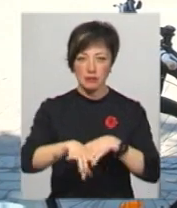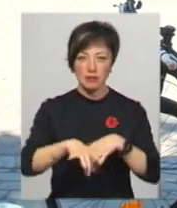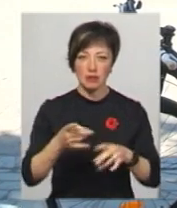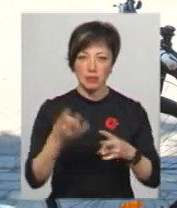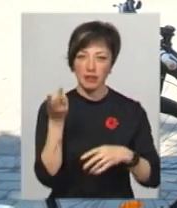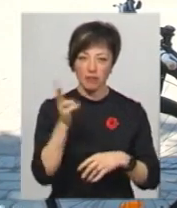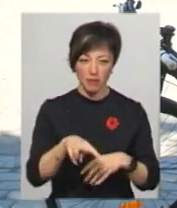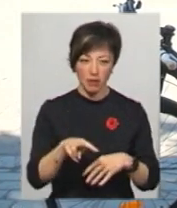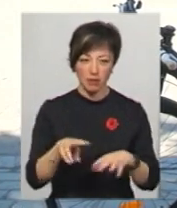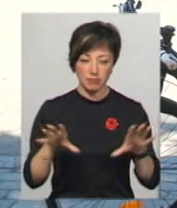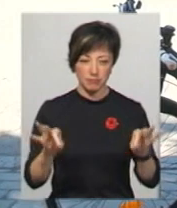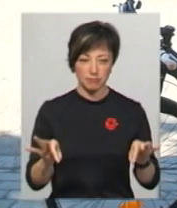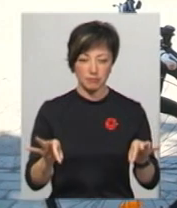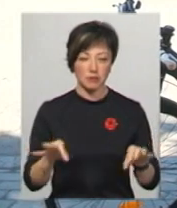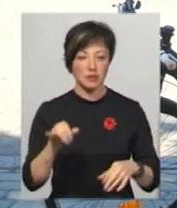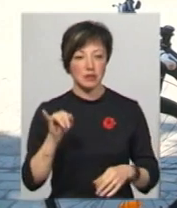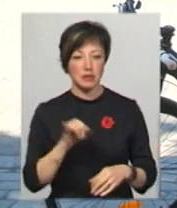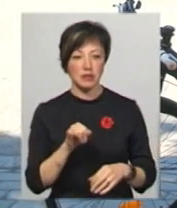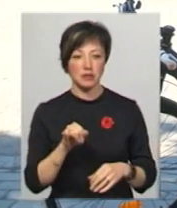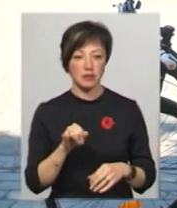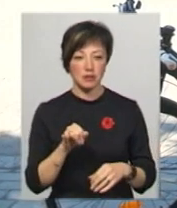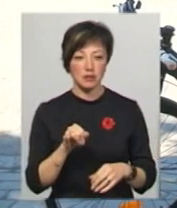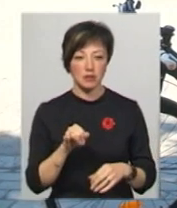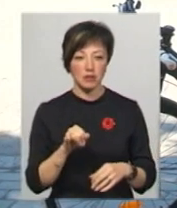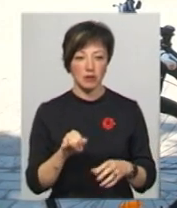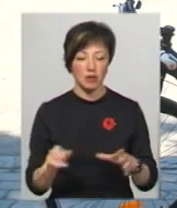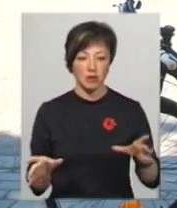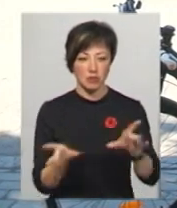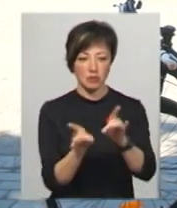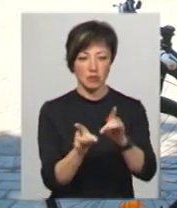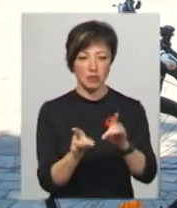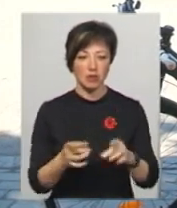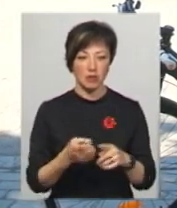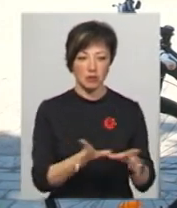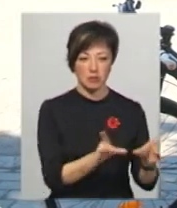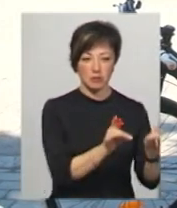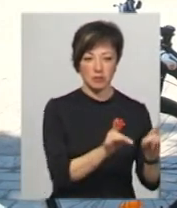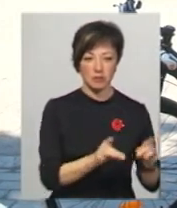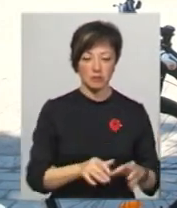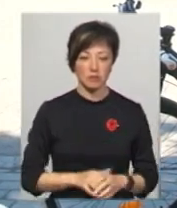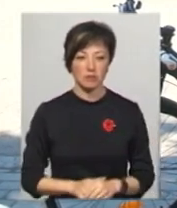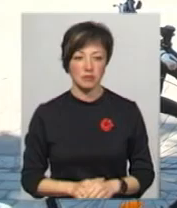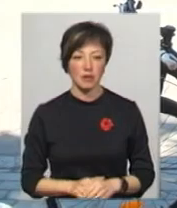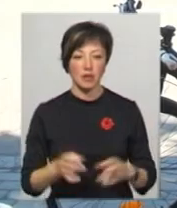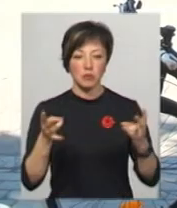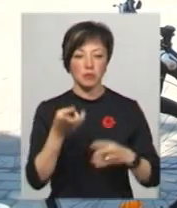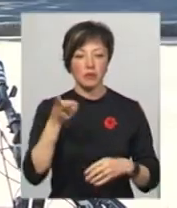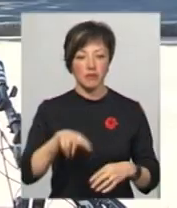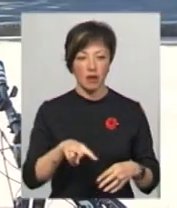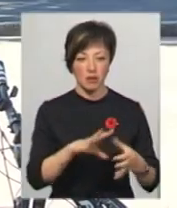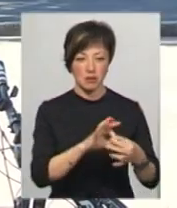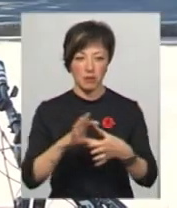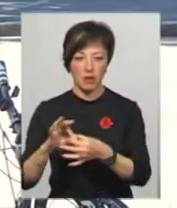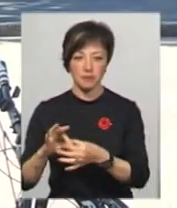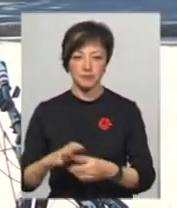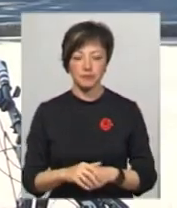два юлока і причепляти колесо також до рами – задні до рами і передні до рами. Тому потрібно два замка. За